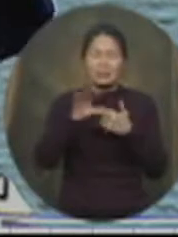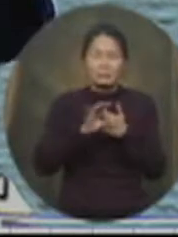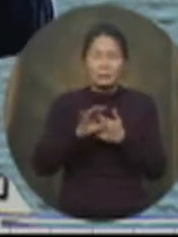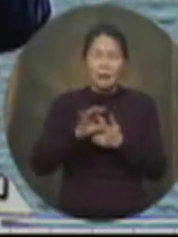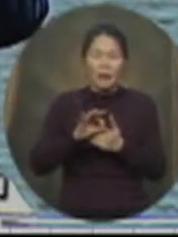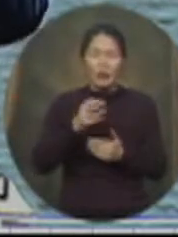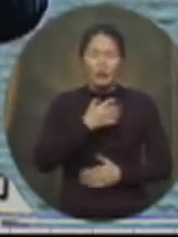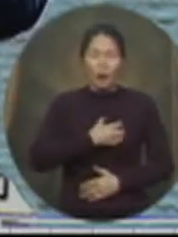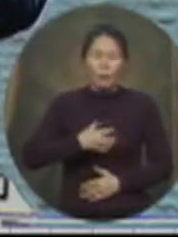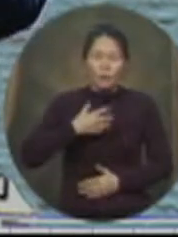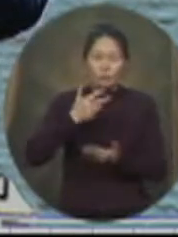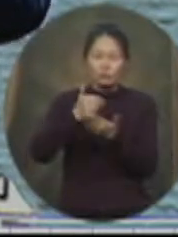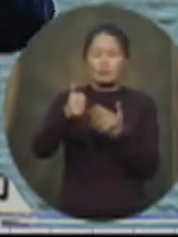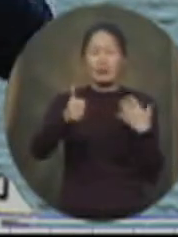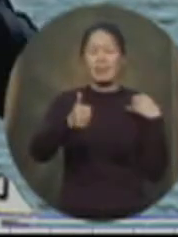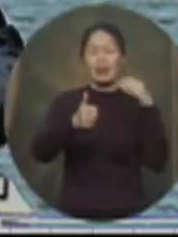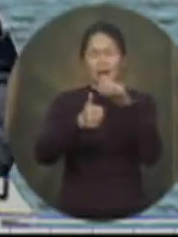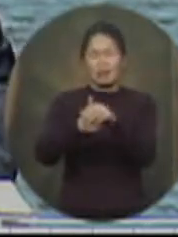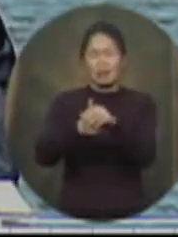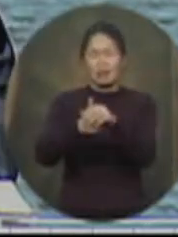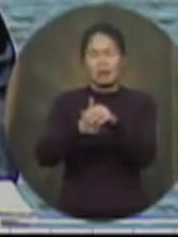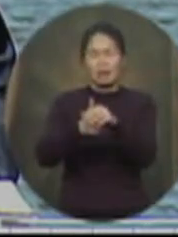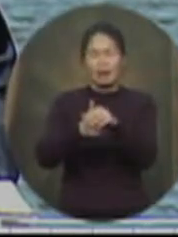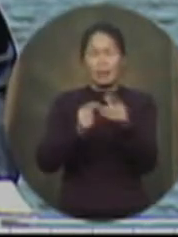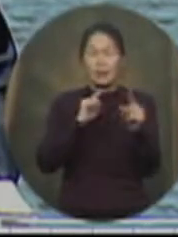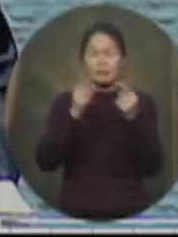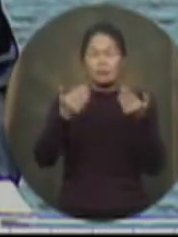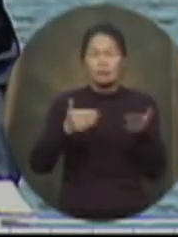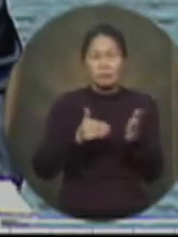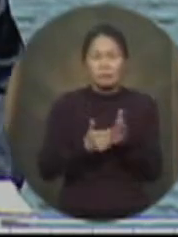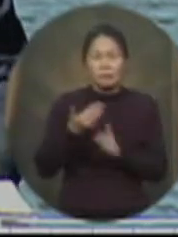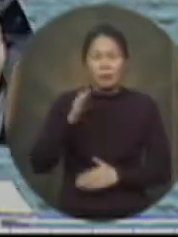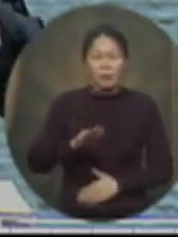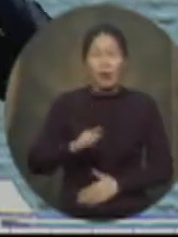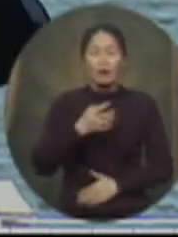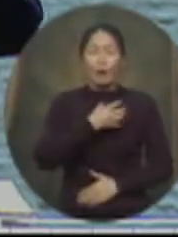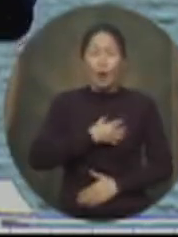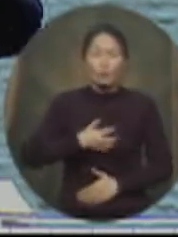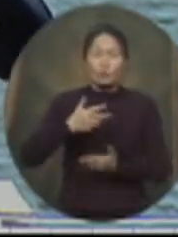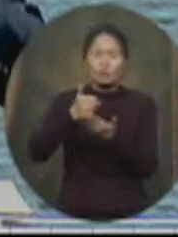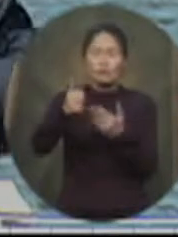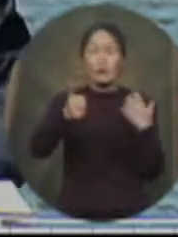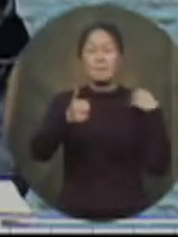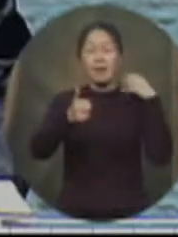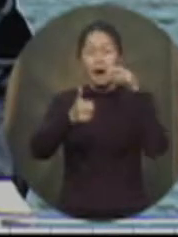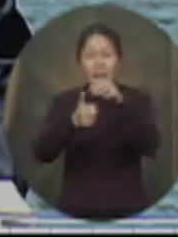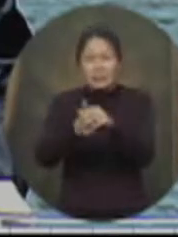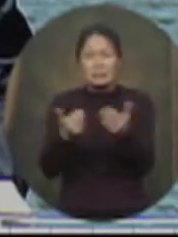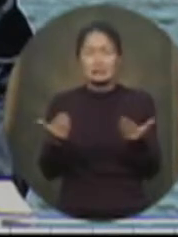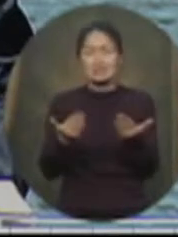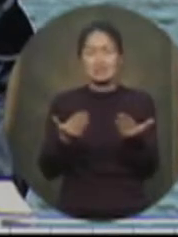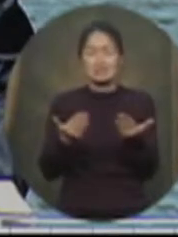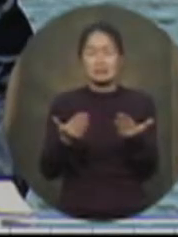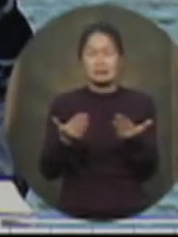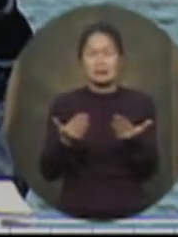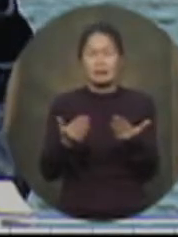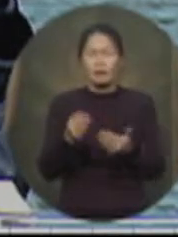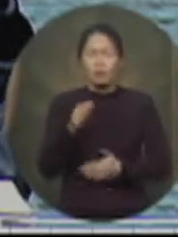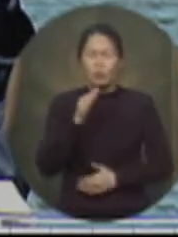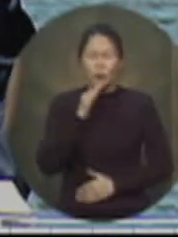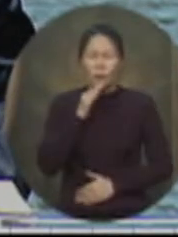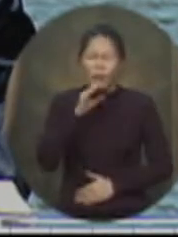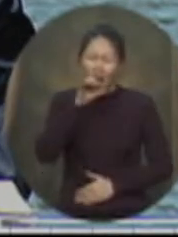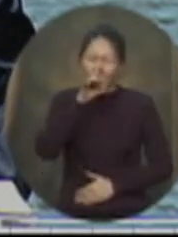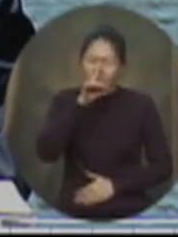주께 맡겨 버리라 그렇게 말씀하셨는데 염려를 주께 맡겨 버리는 일이 도무지